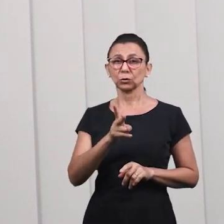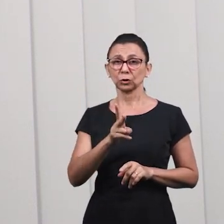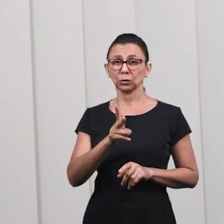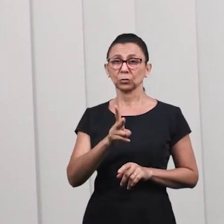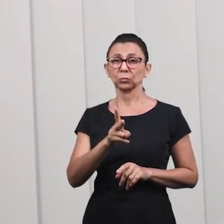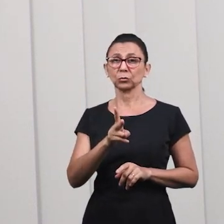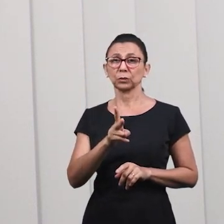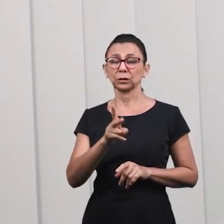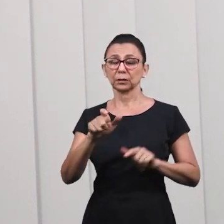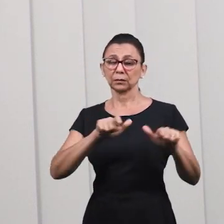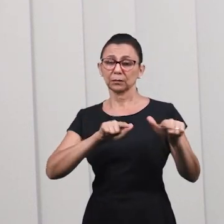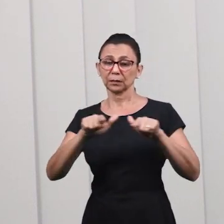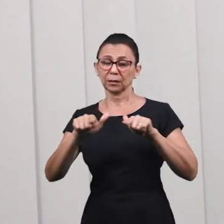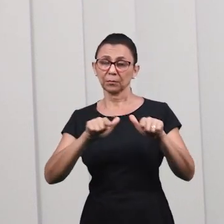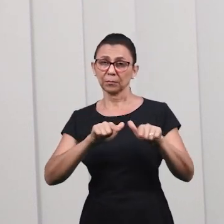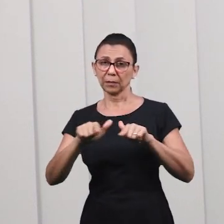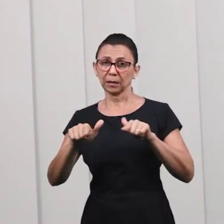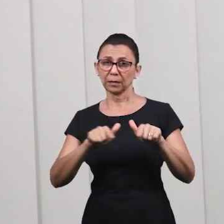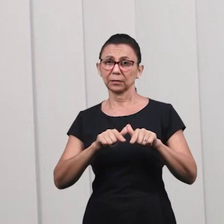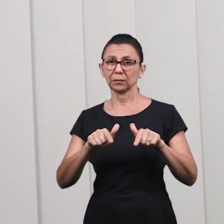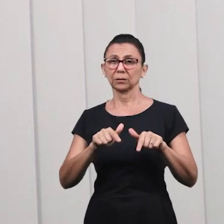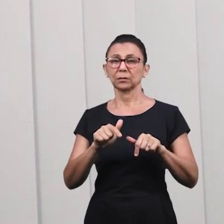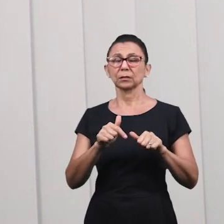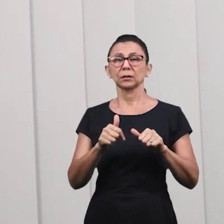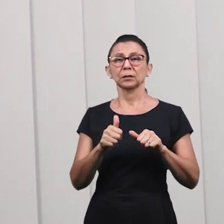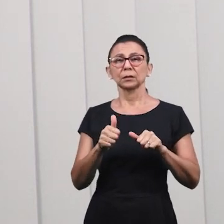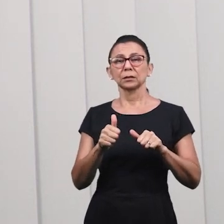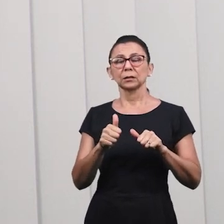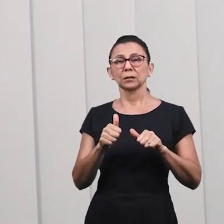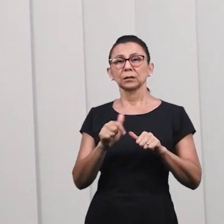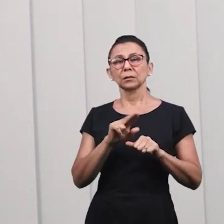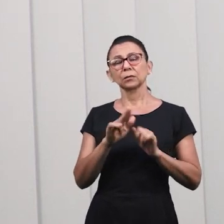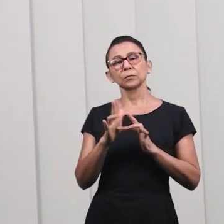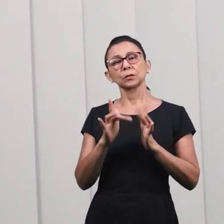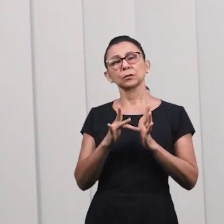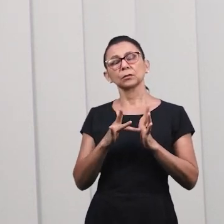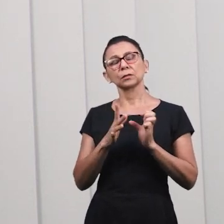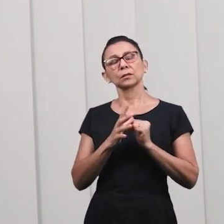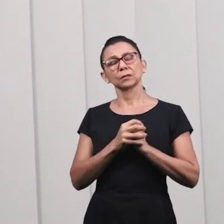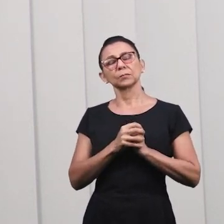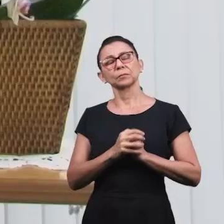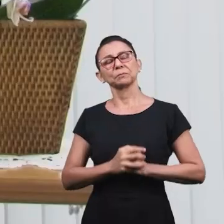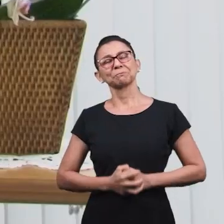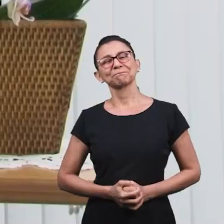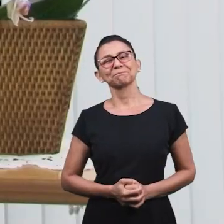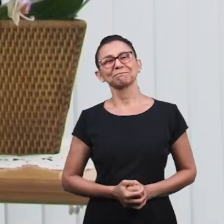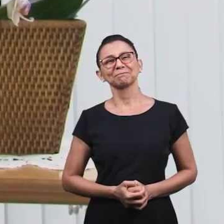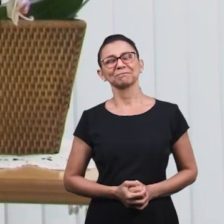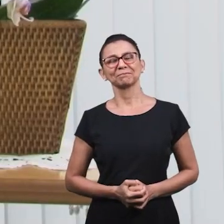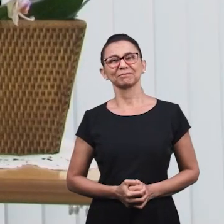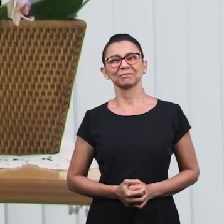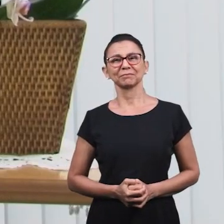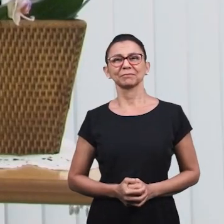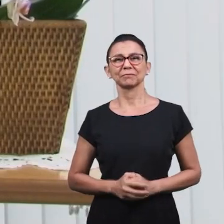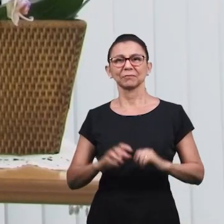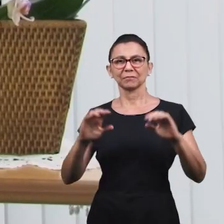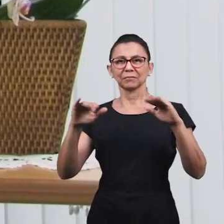garder les professions, délivre tout le monde. Nous prions au nom de Jésus. Amen. Gloire à